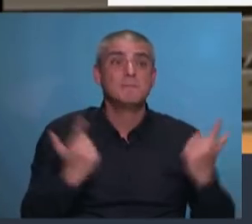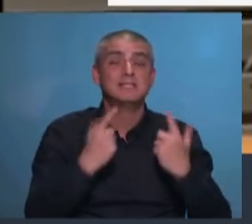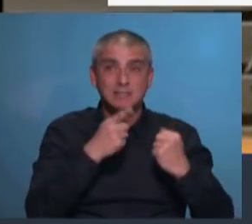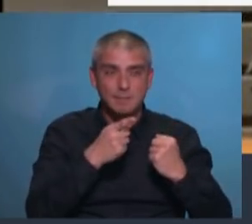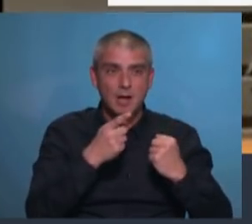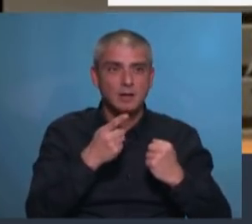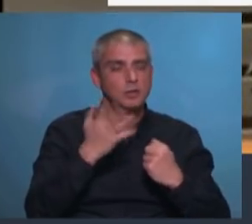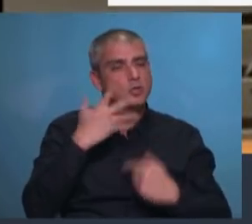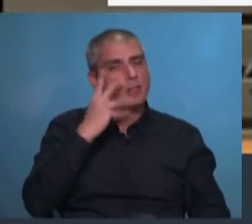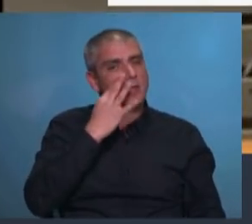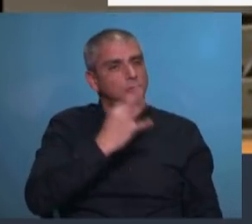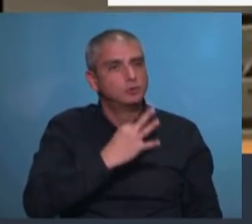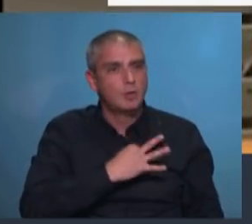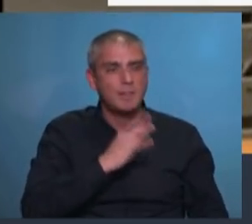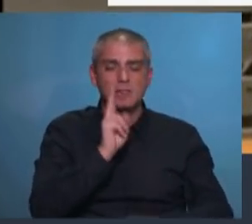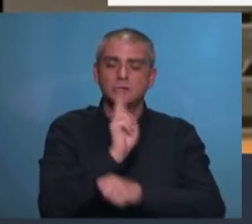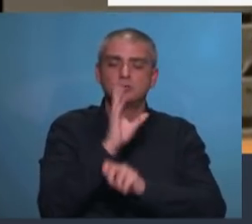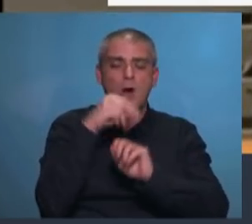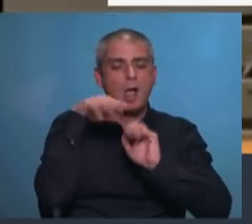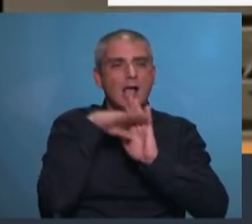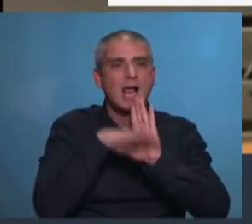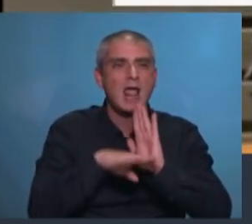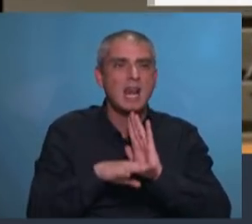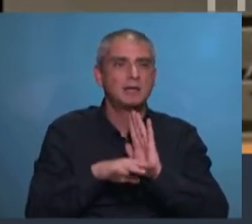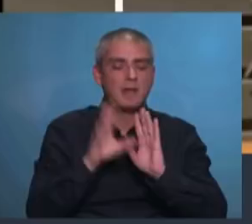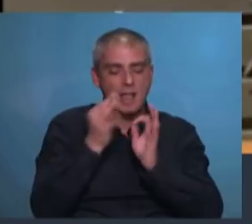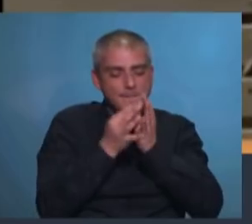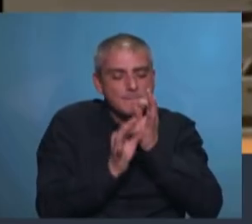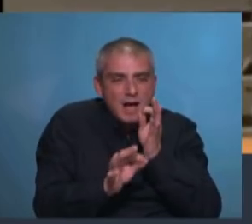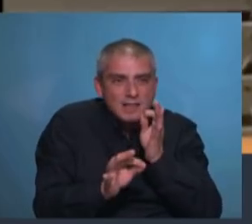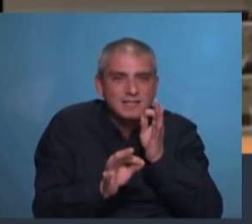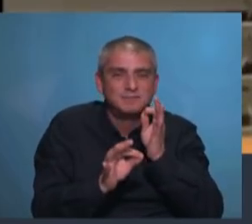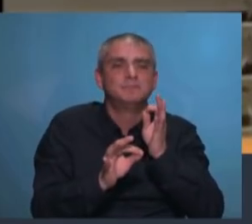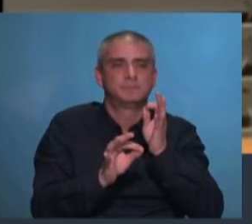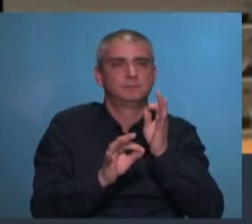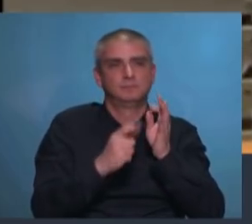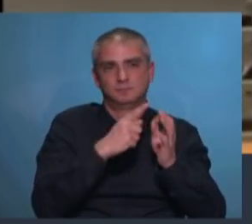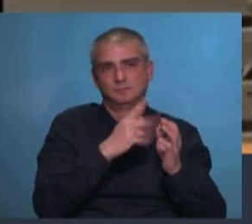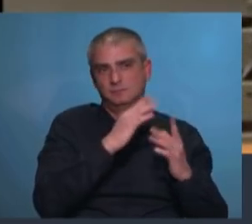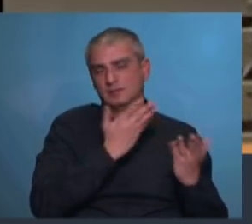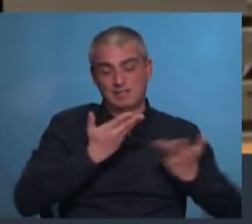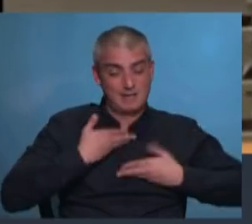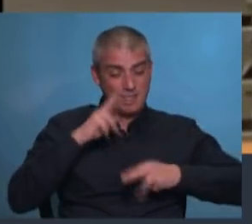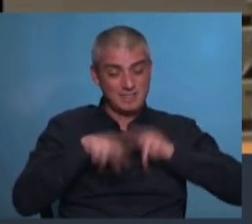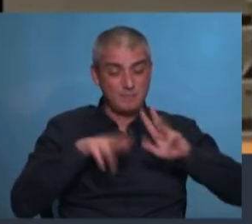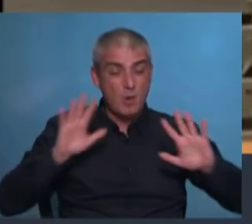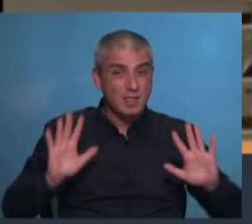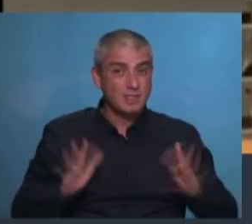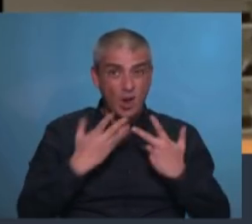יותר תשומת לב, עמידה על הכללים, עמידה על הפרטים הקטנים, הייתה מביאה אותה לקבלת עזרה